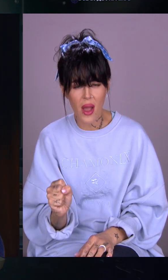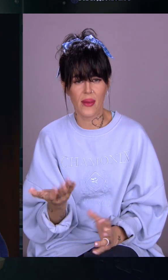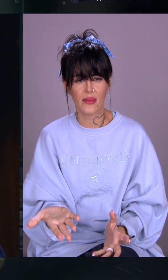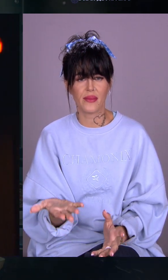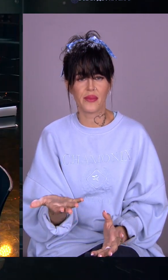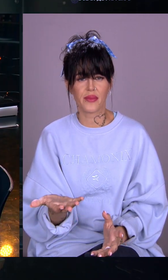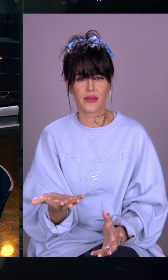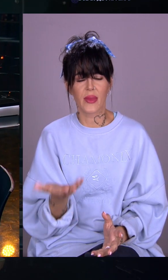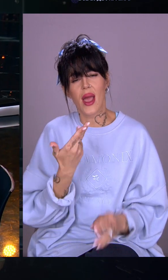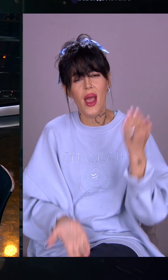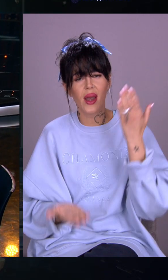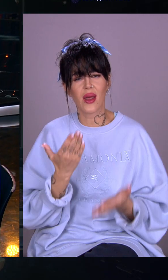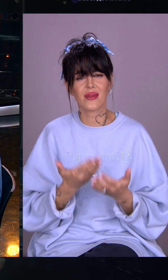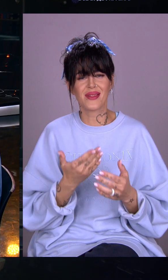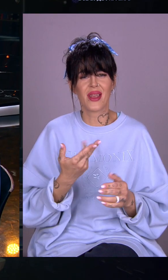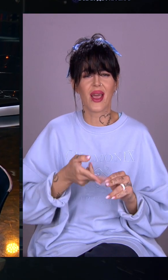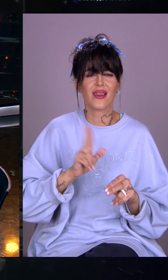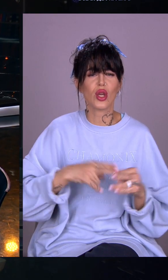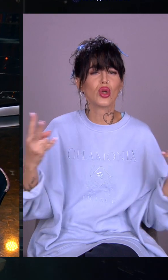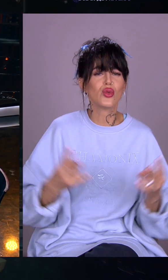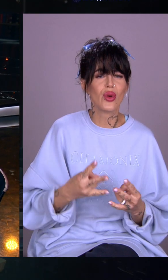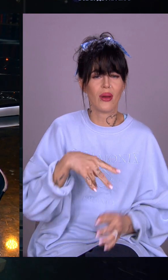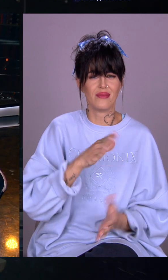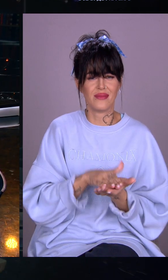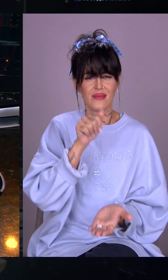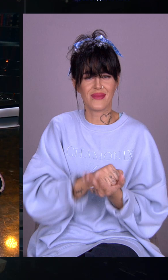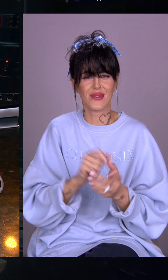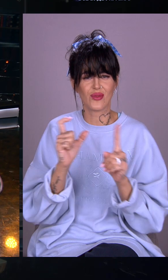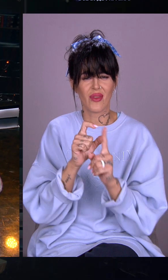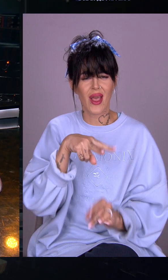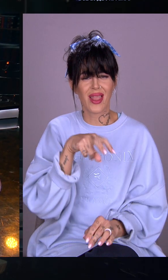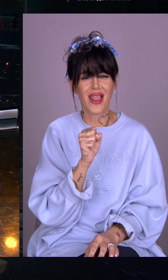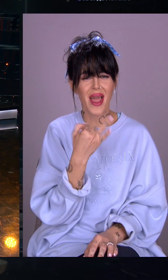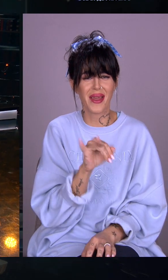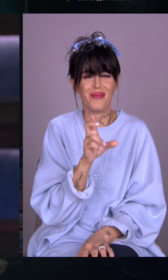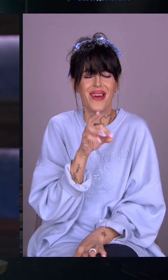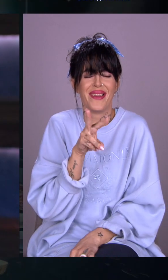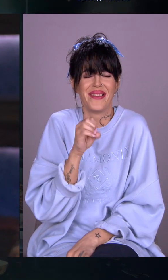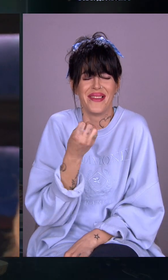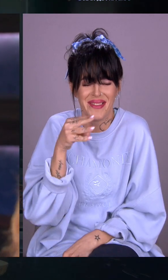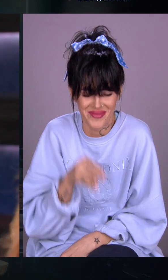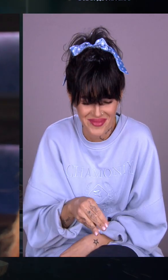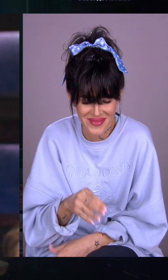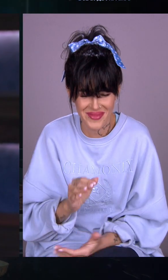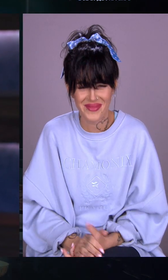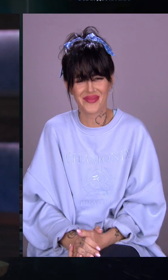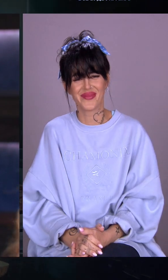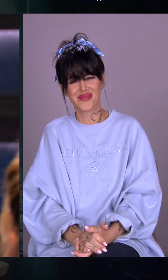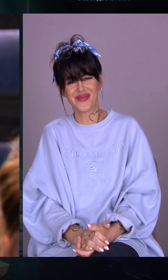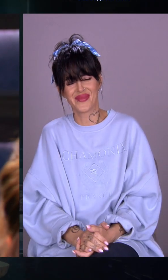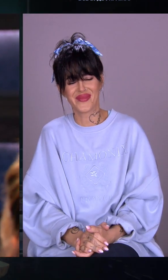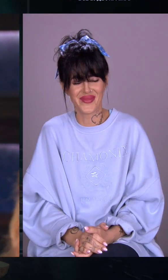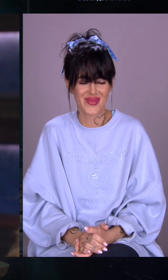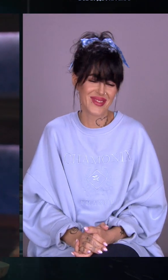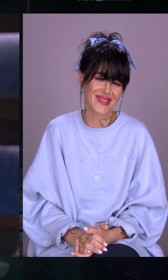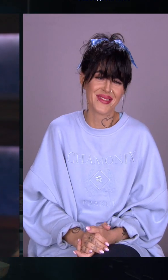в орудному відмінку лайба лед. В орудному? Лайба. Ну, так, я прошу вас... дати